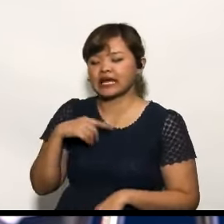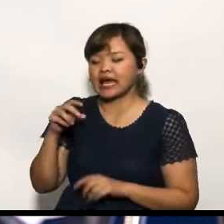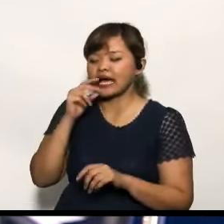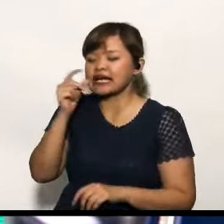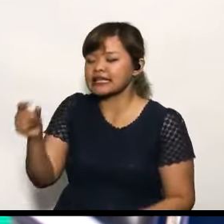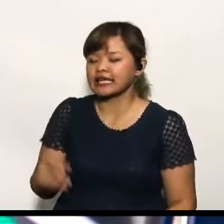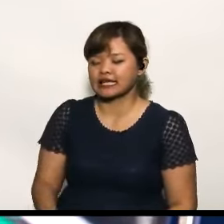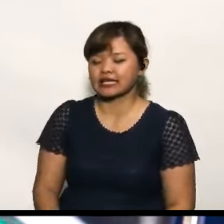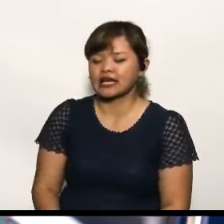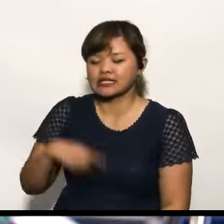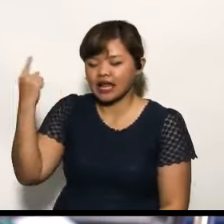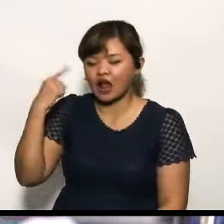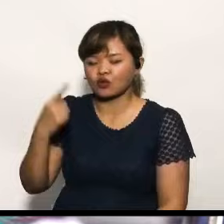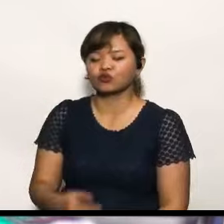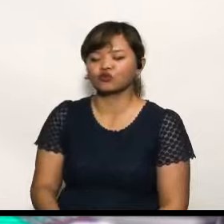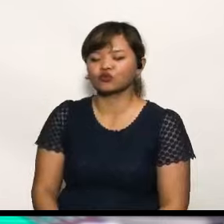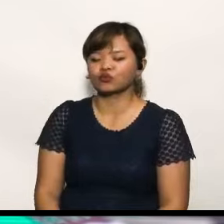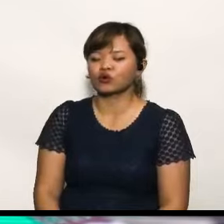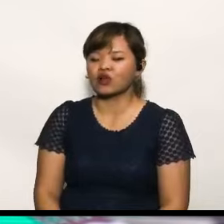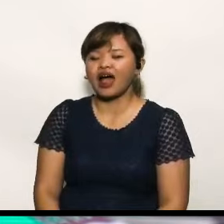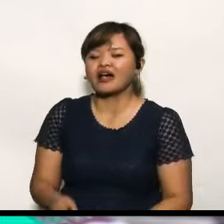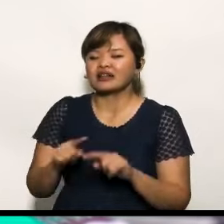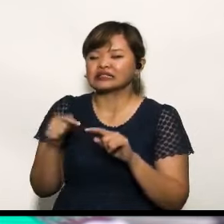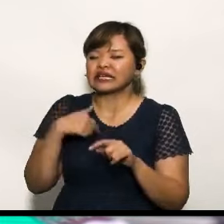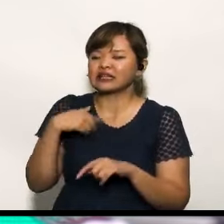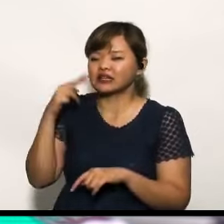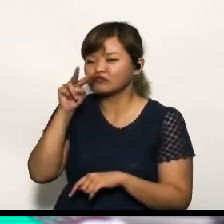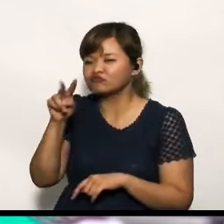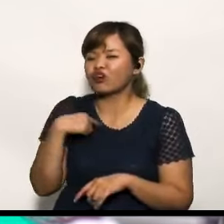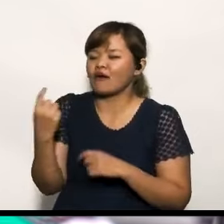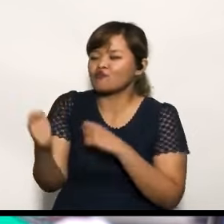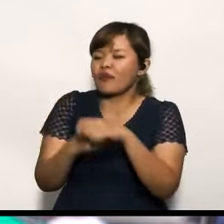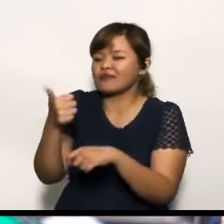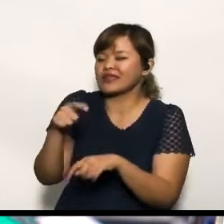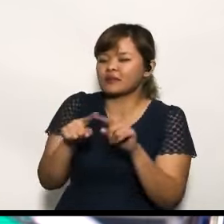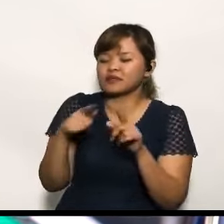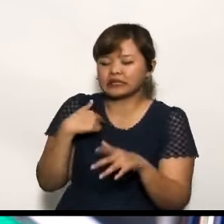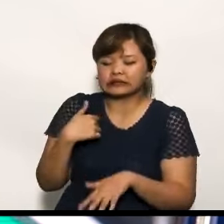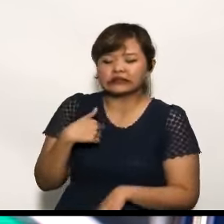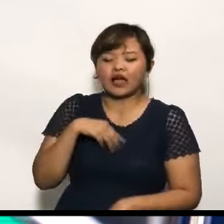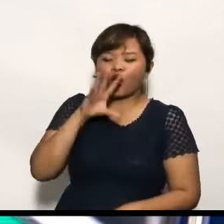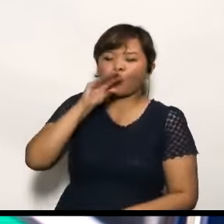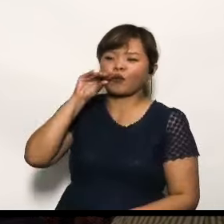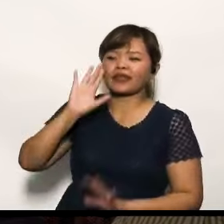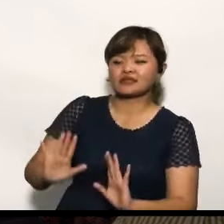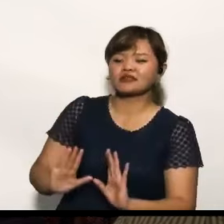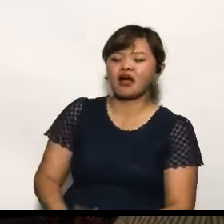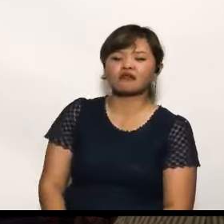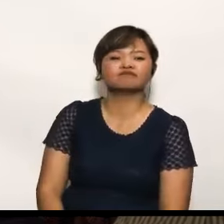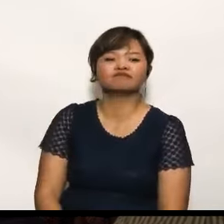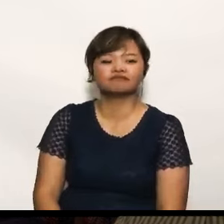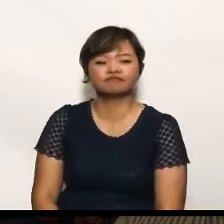Dia melihat sesuatu perlu dirubah, but I don't want to do it. I just want to stick here and comment.